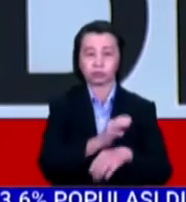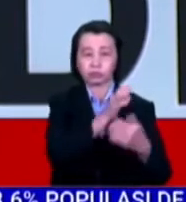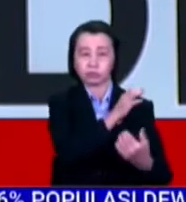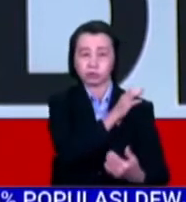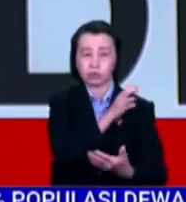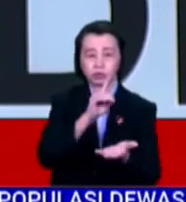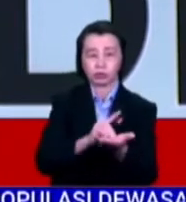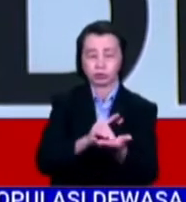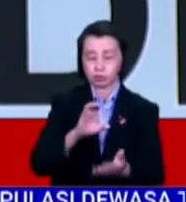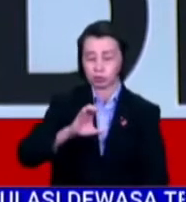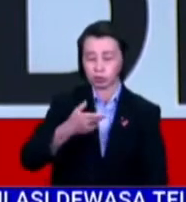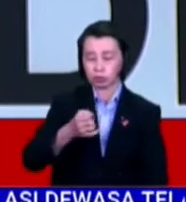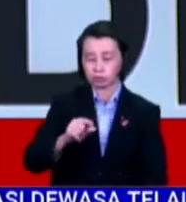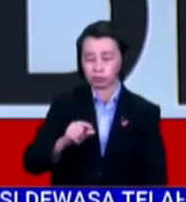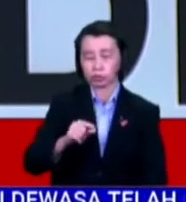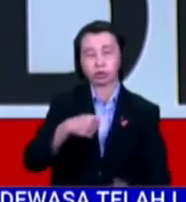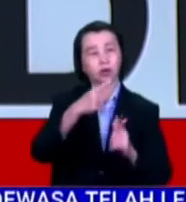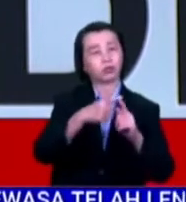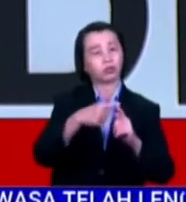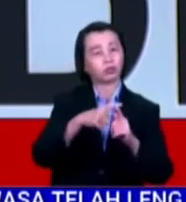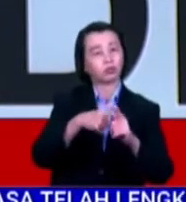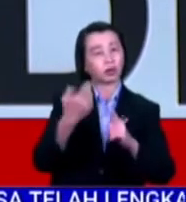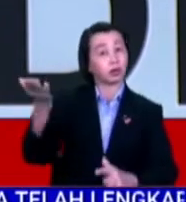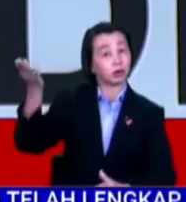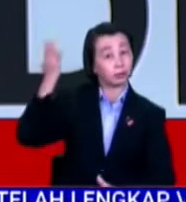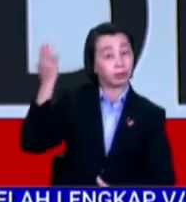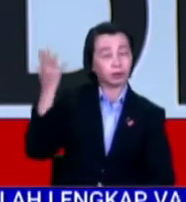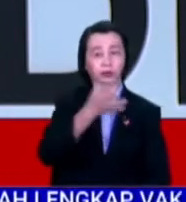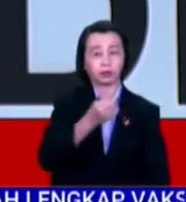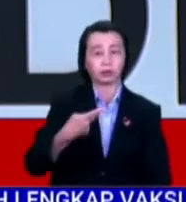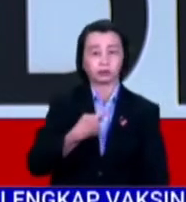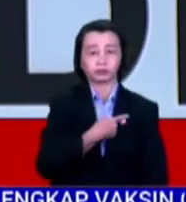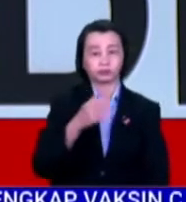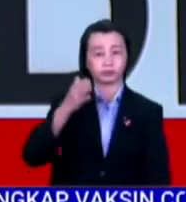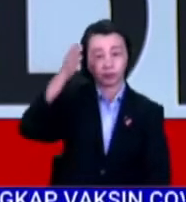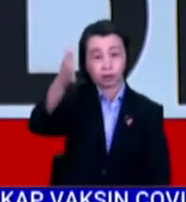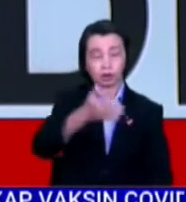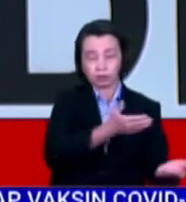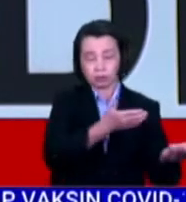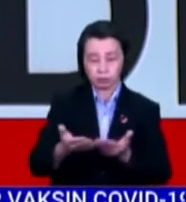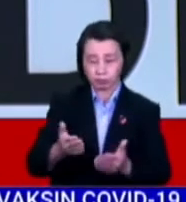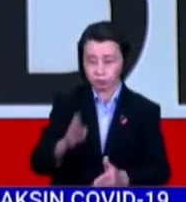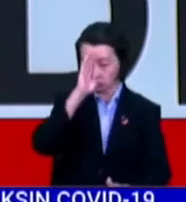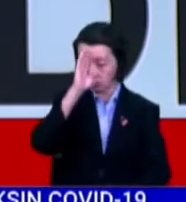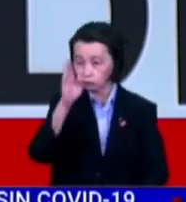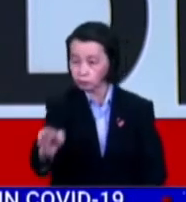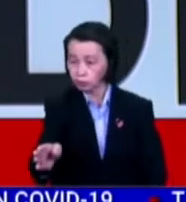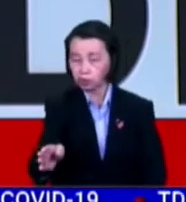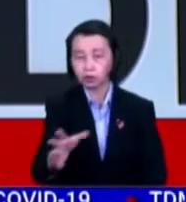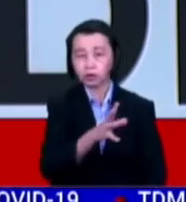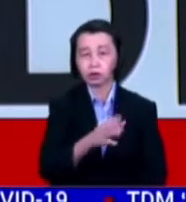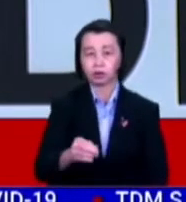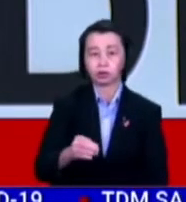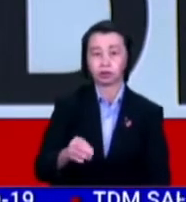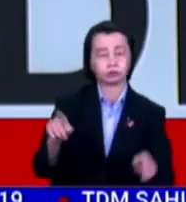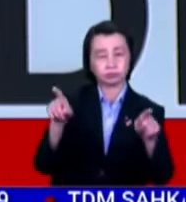Dr. Chong pada bulan lepas. Dan kita akan membawa fokus dan